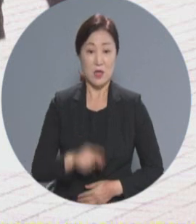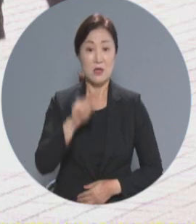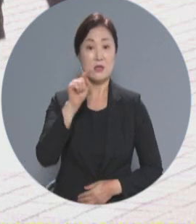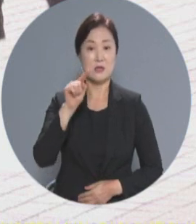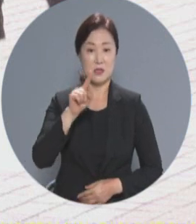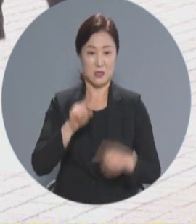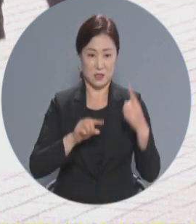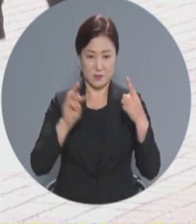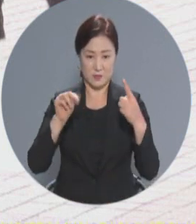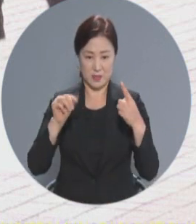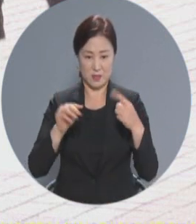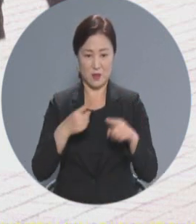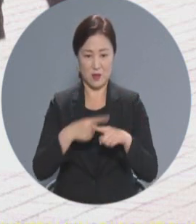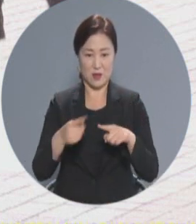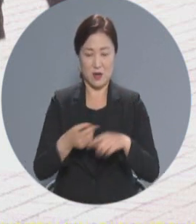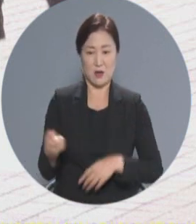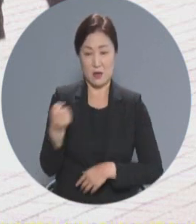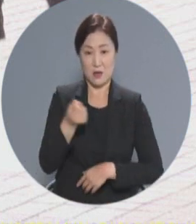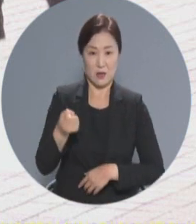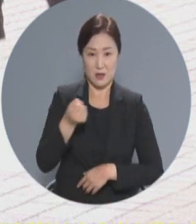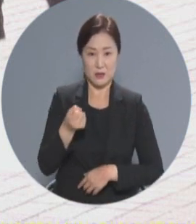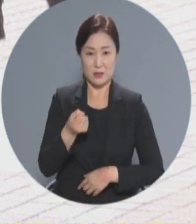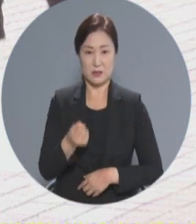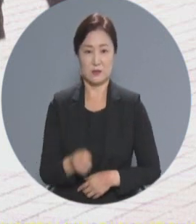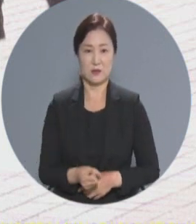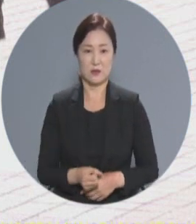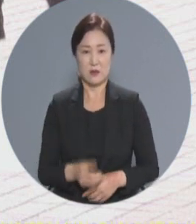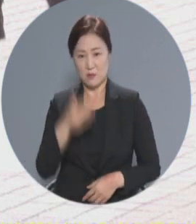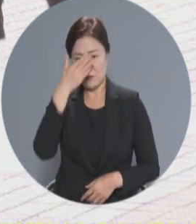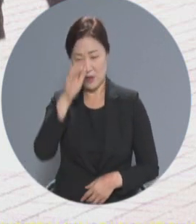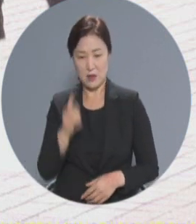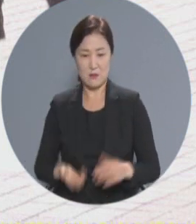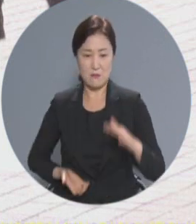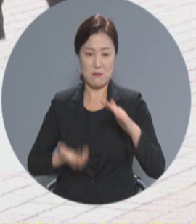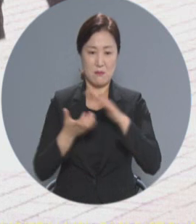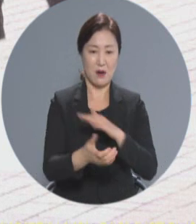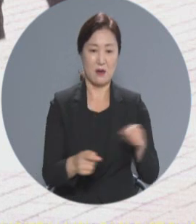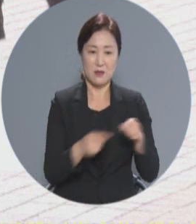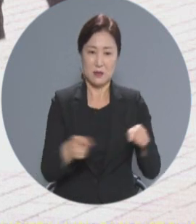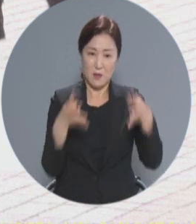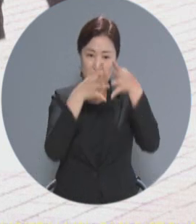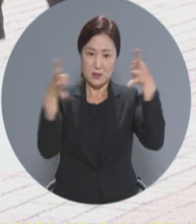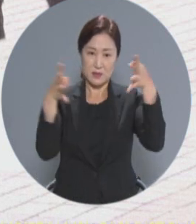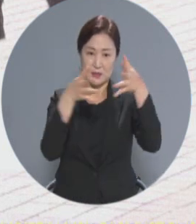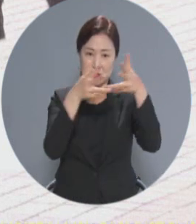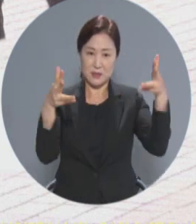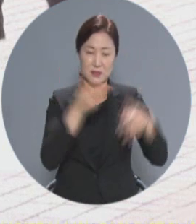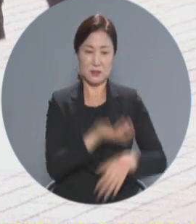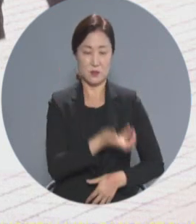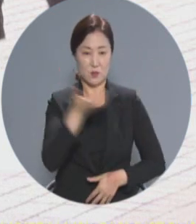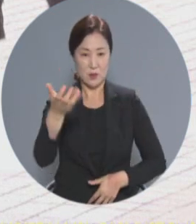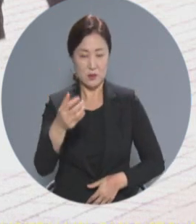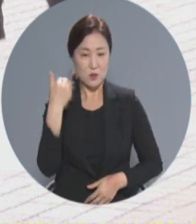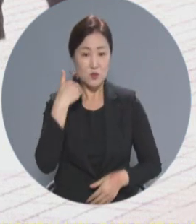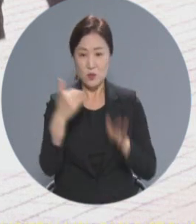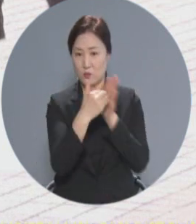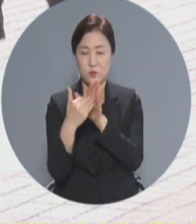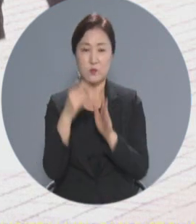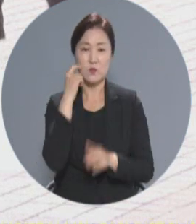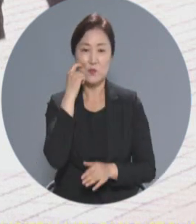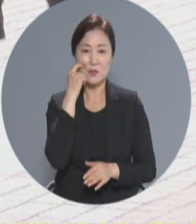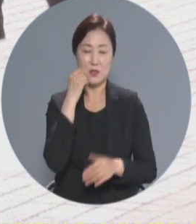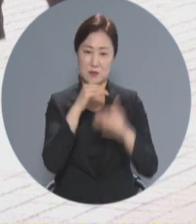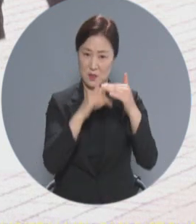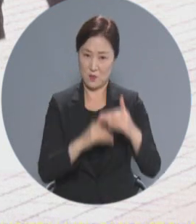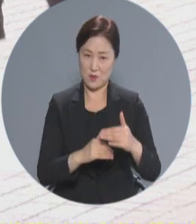채 괴한이 난입해 검찰청사를 1층에서 8층까지 이동했는데도 아무도 막지 못했습니다. 이다현